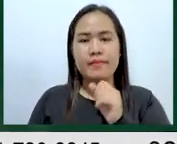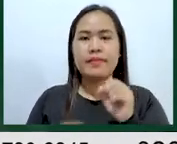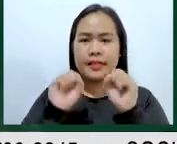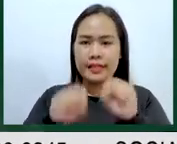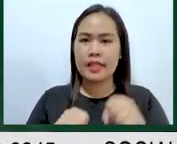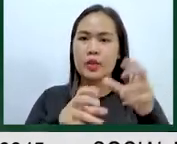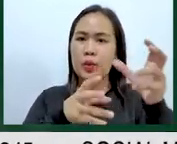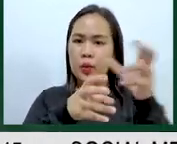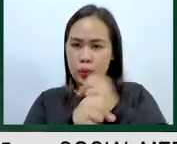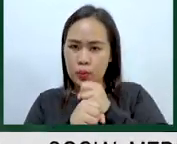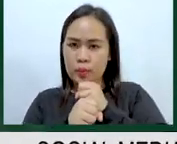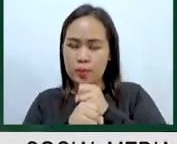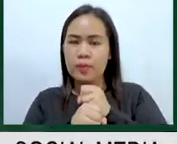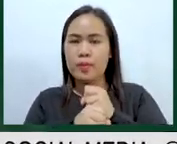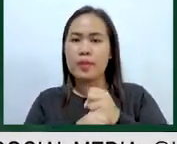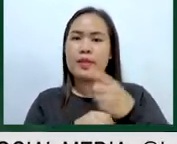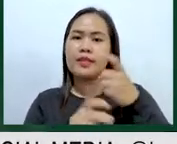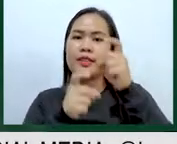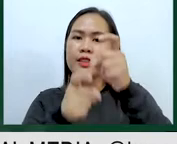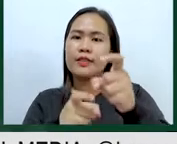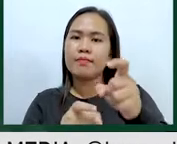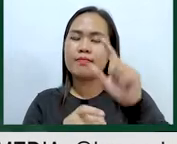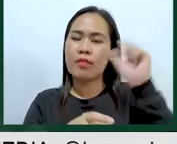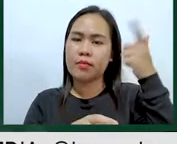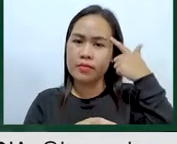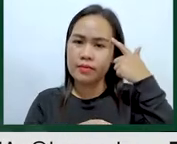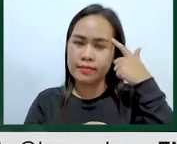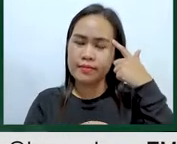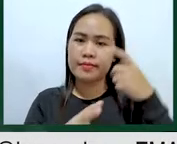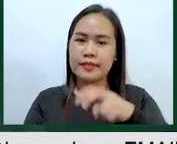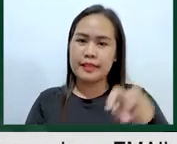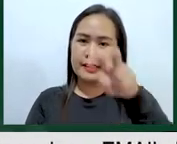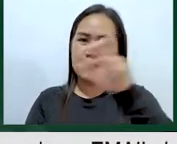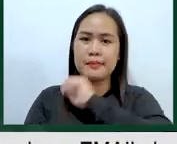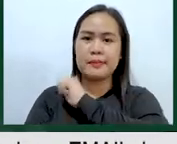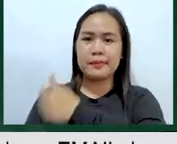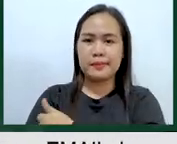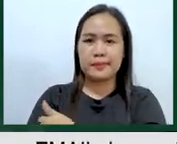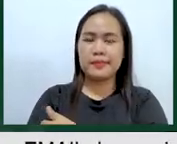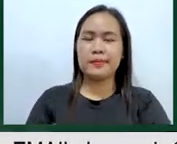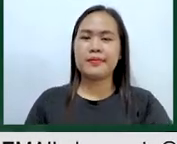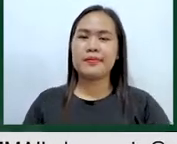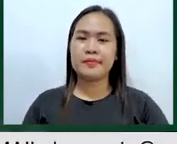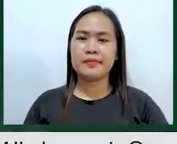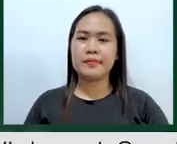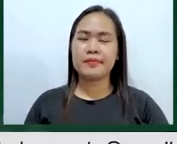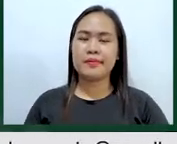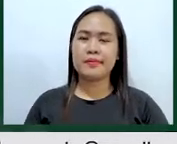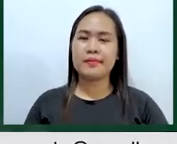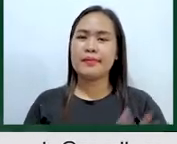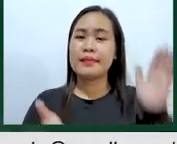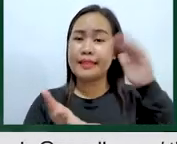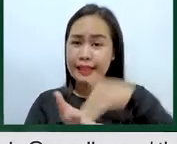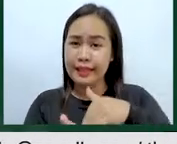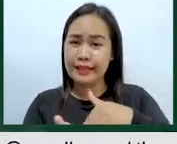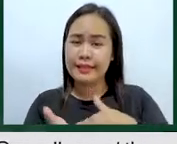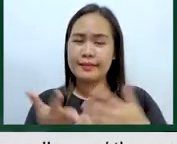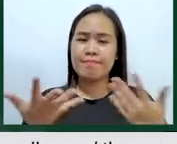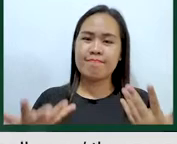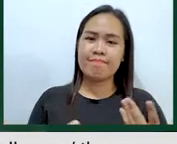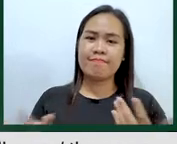yung travel authority na yan na ini-issue ng ating lokal na pamahalaan. So again, let's always remember, no,